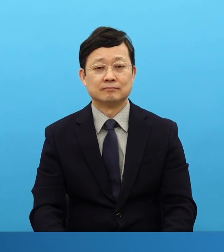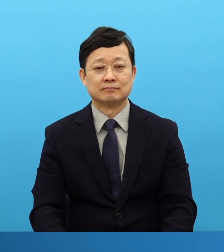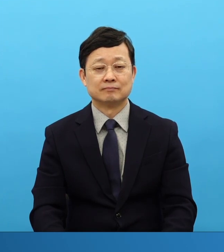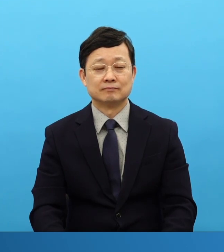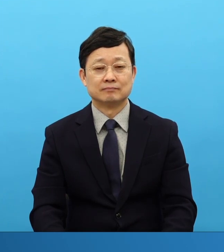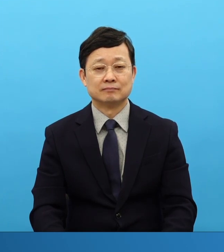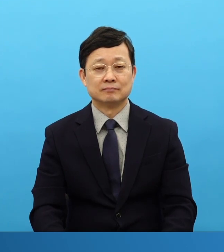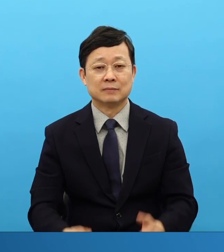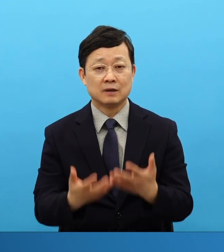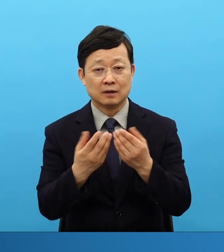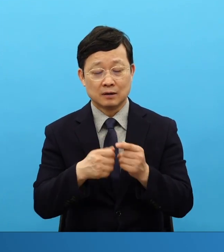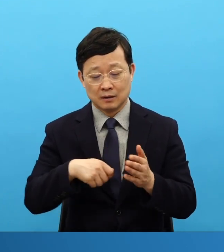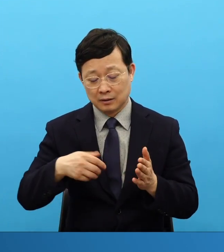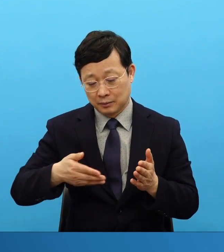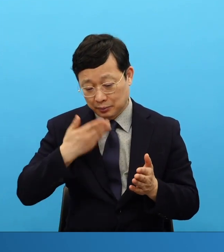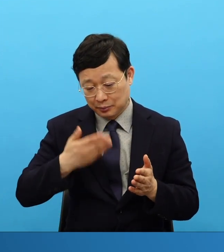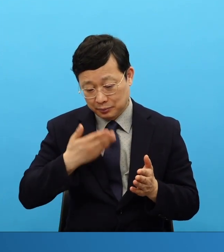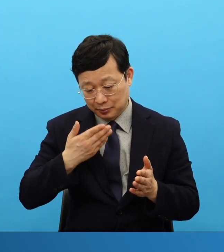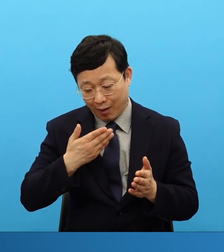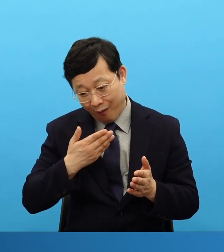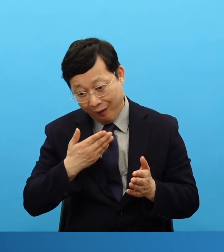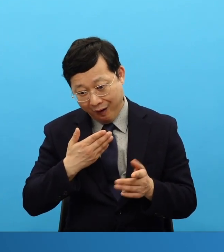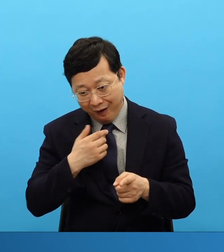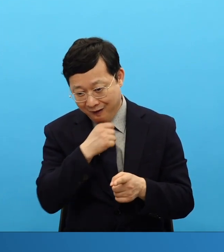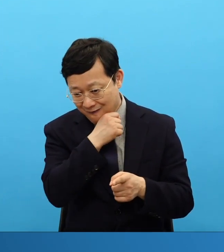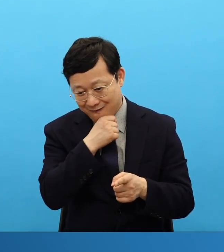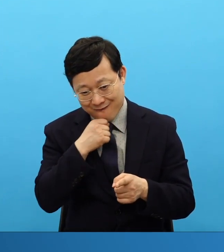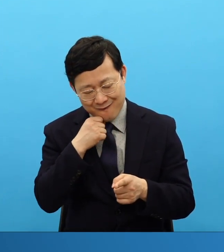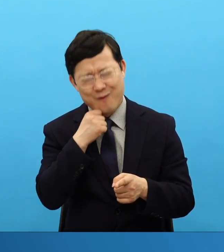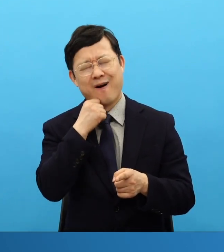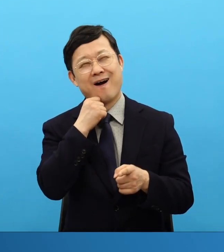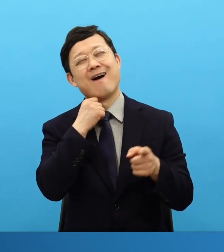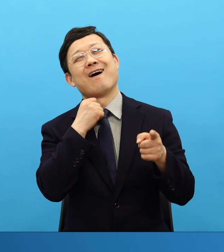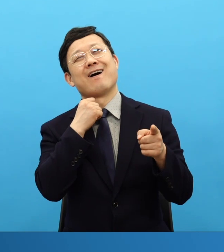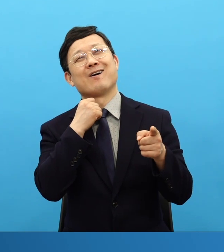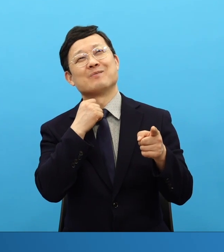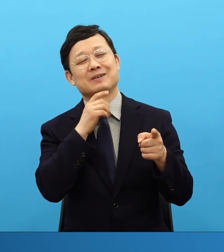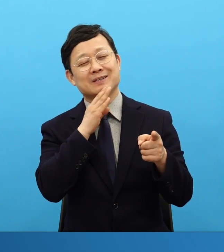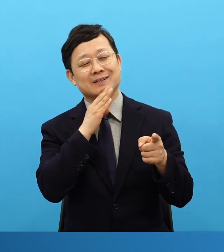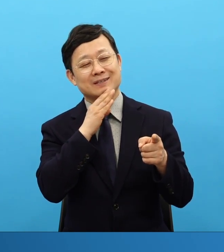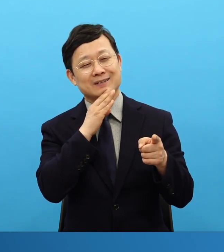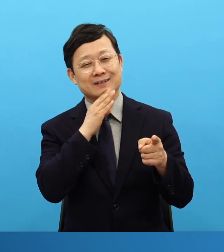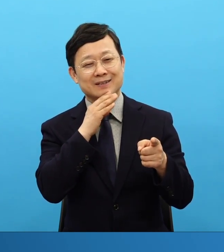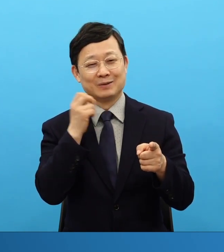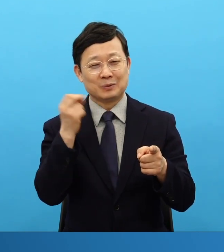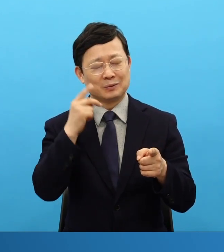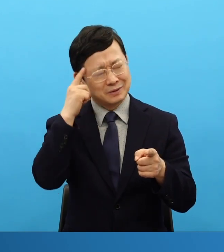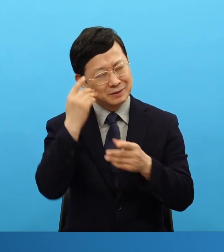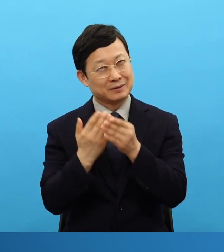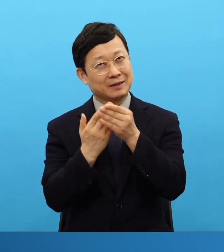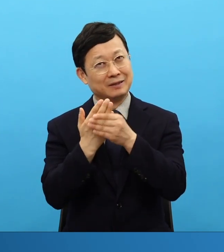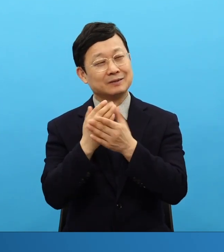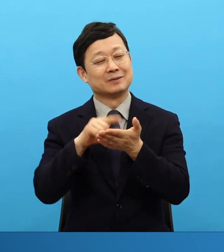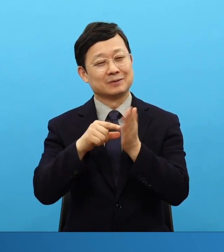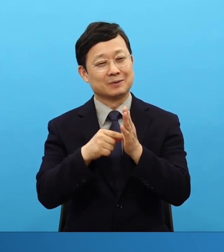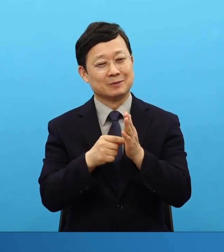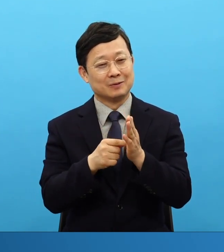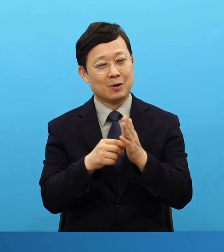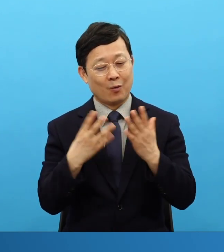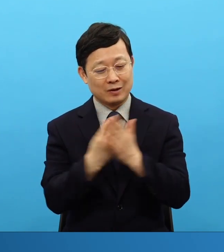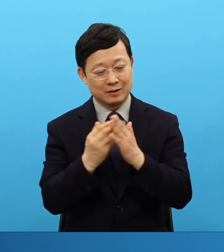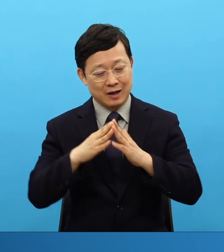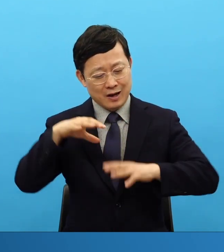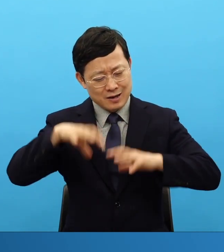이래야 되는 거예요 그게. You know the pastors of the Gyeongnam area must eat their food and think to themselves, oh, I need to invite Pastor Kim next time. 현장성.